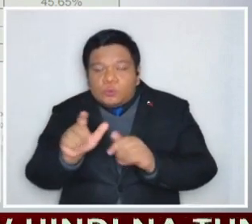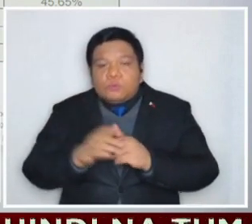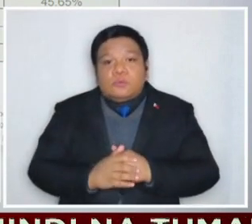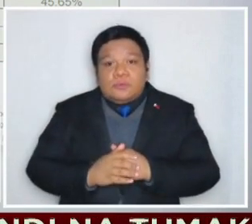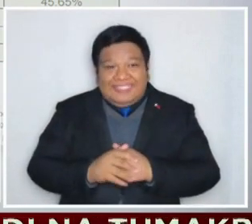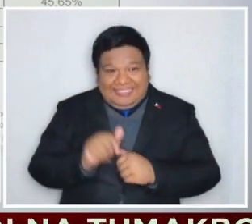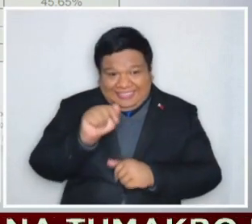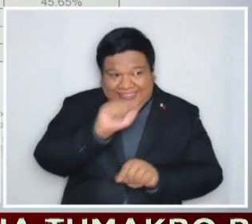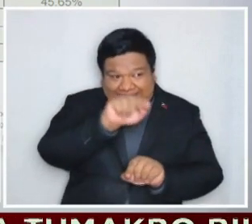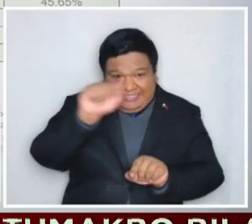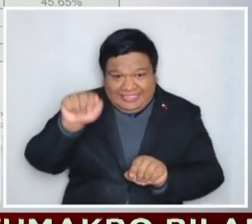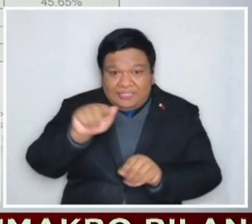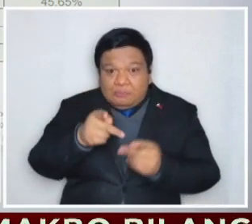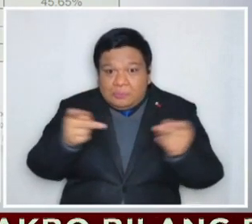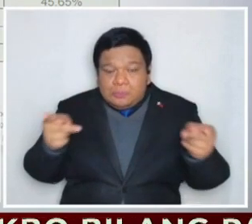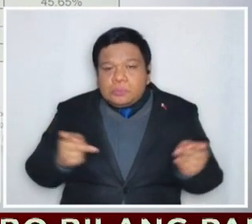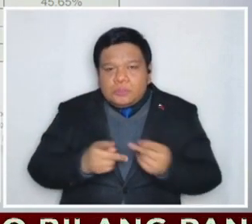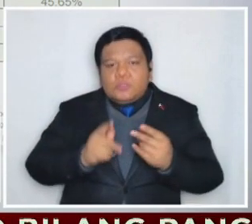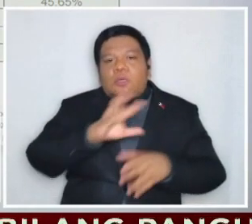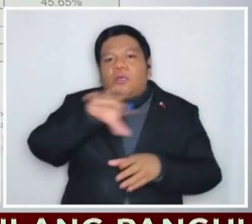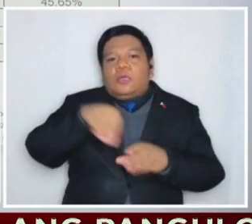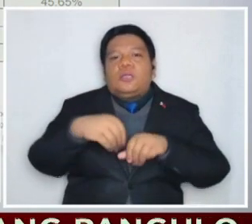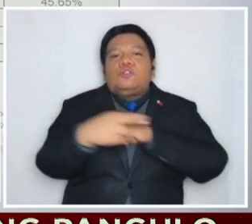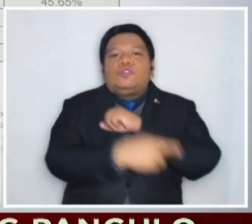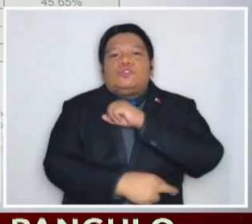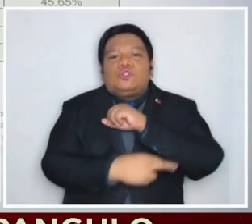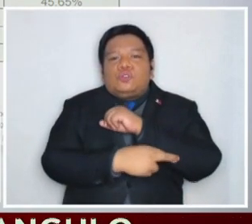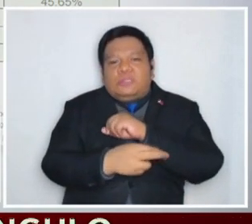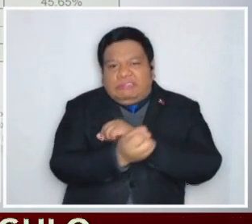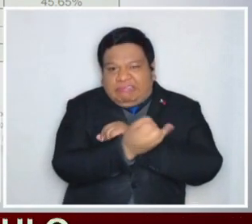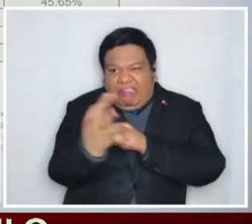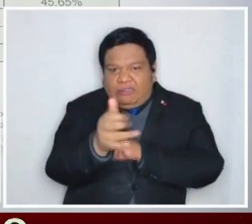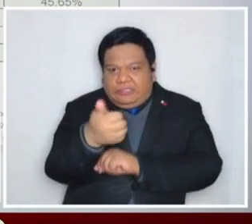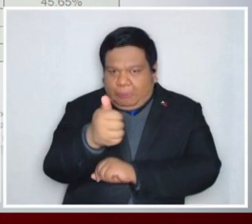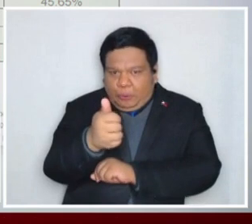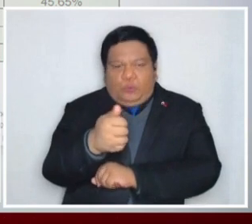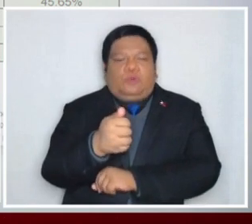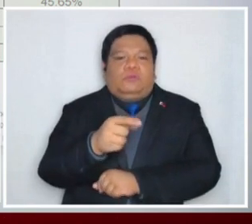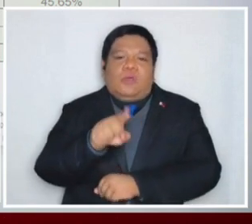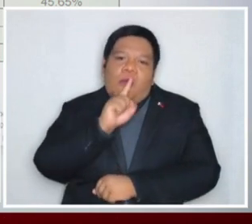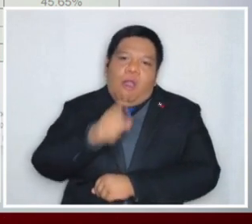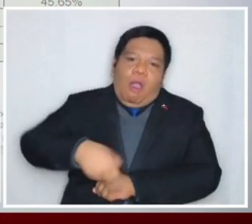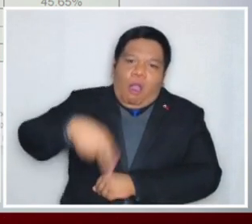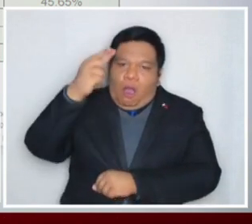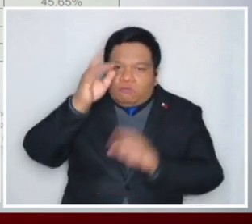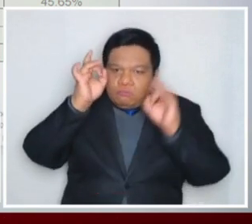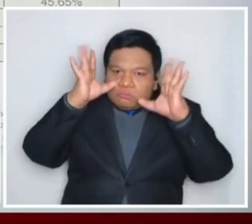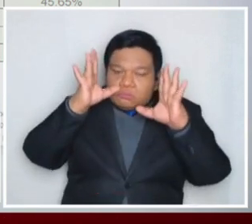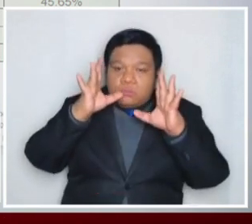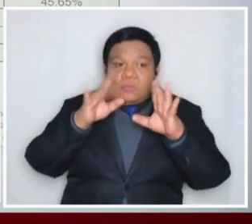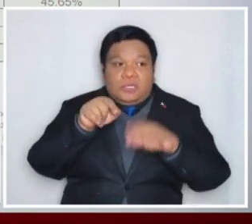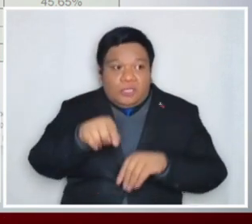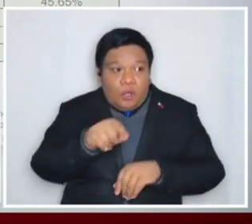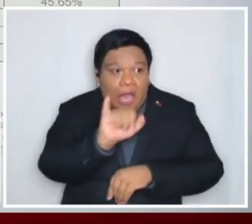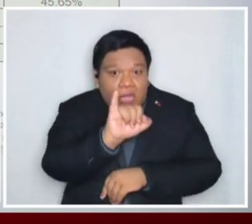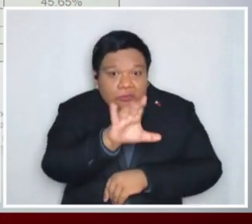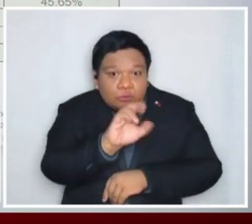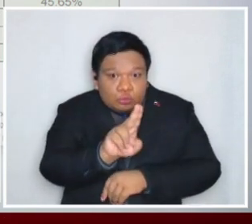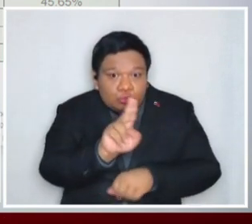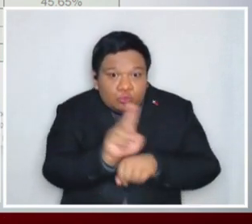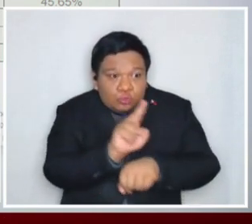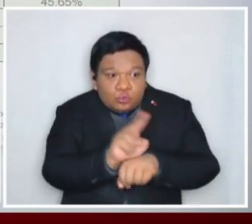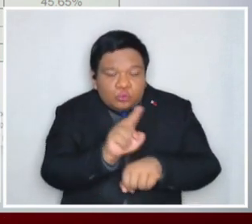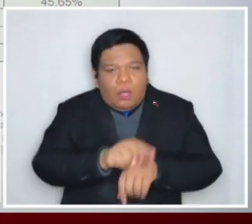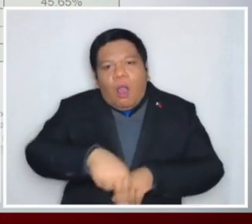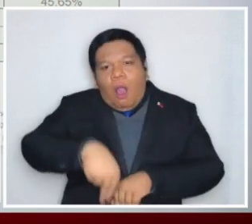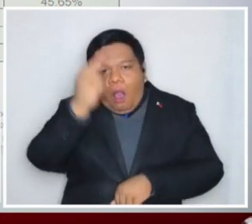sa 10 rehiyon na tinuturing high risk. Ilan sa mga ito ang high risk na rin ang ICU utilization. Sa mga rehiyong